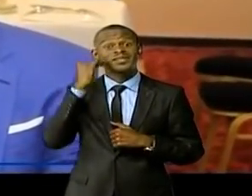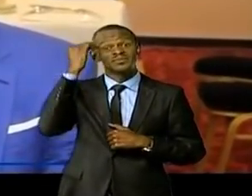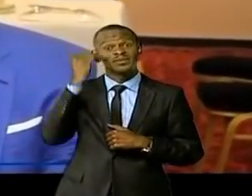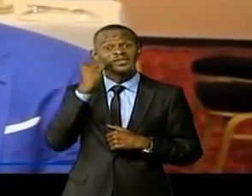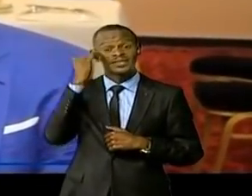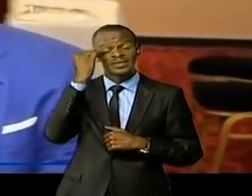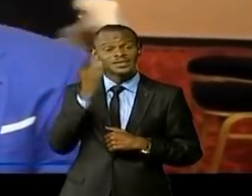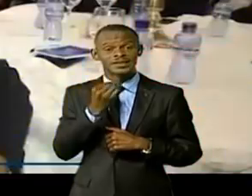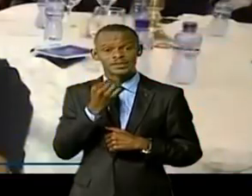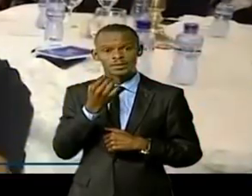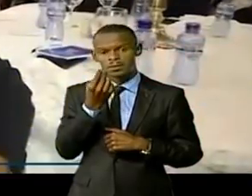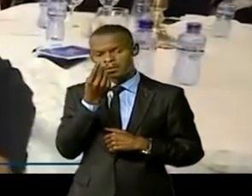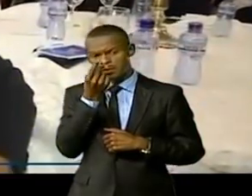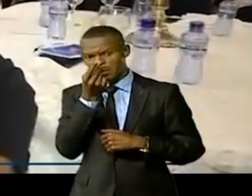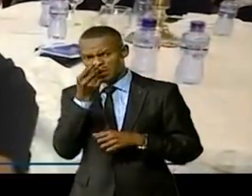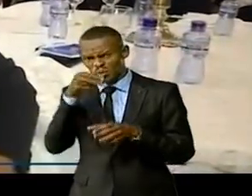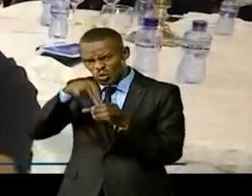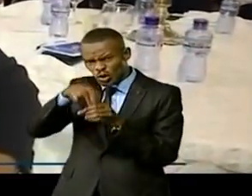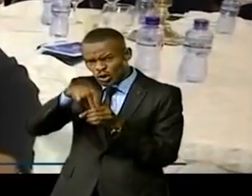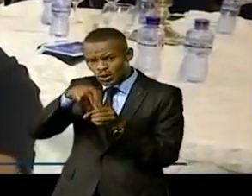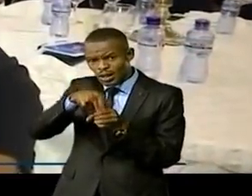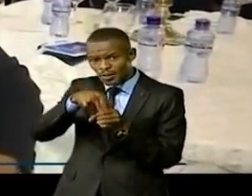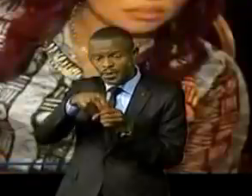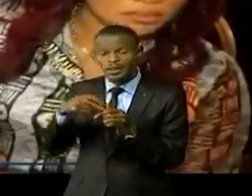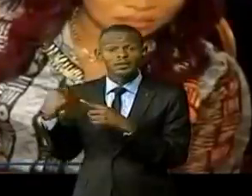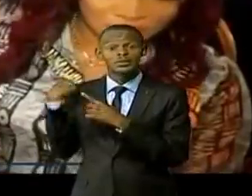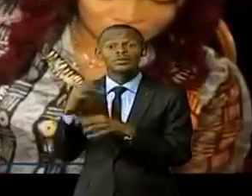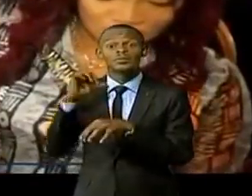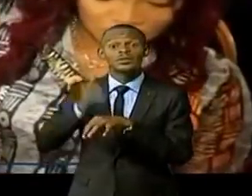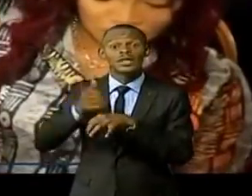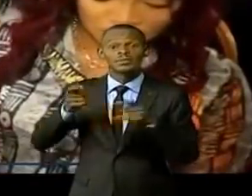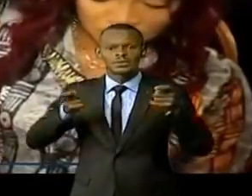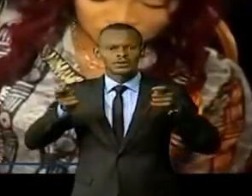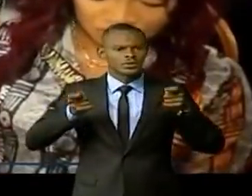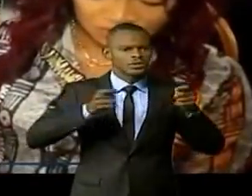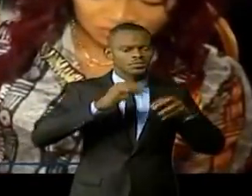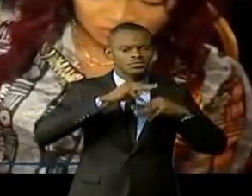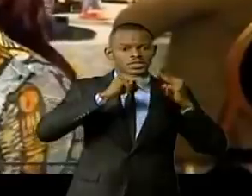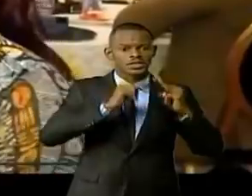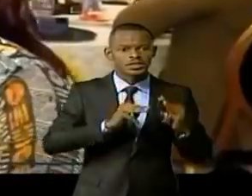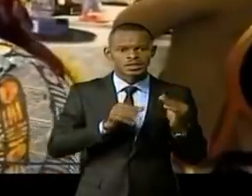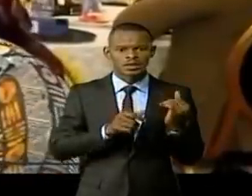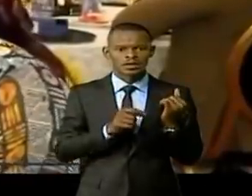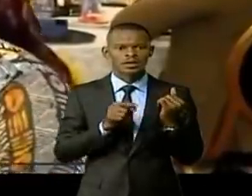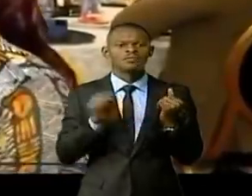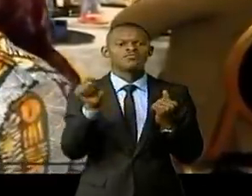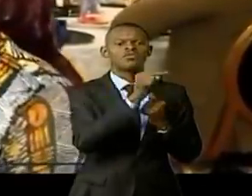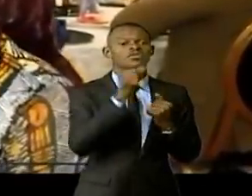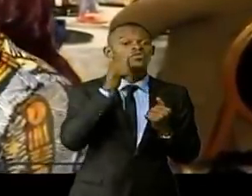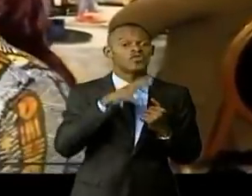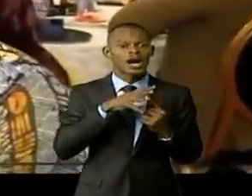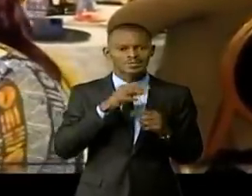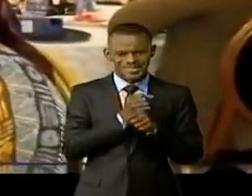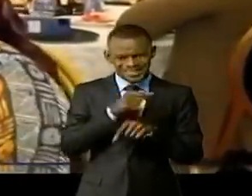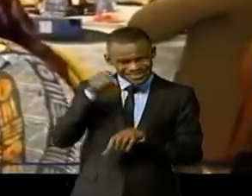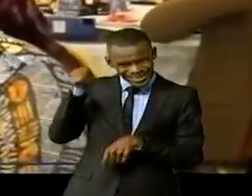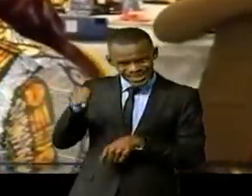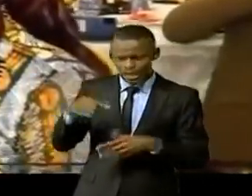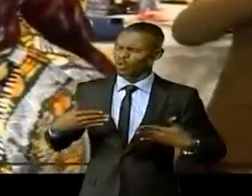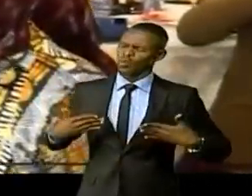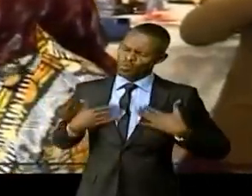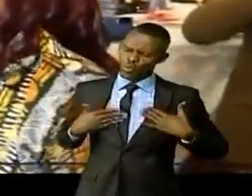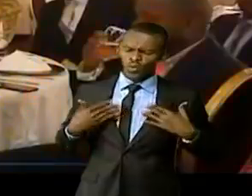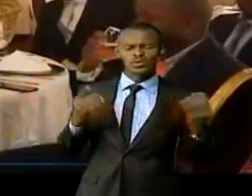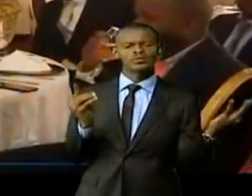des administrés de ce ministère depuis son avènement, les femmes de l'administration des hydrocarbures sont venues exprimer de vive voix leur sentiment